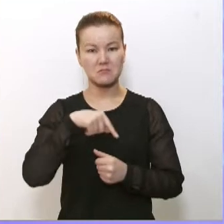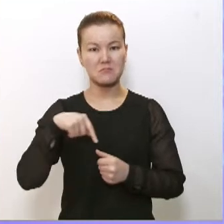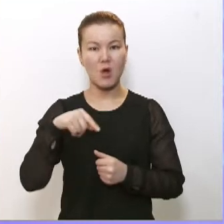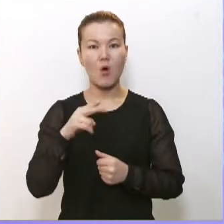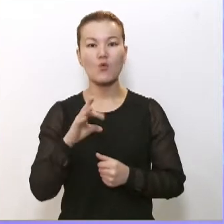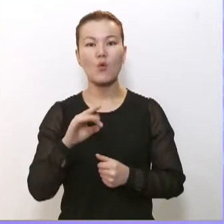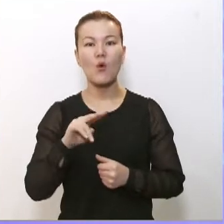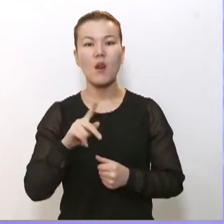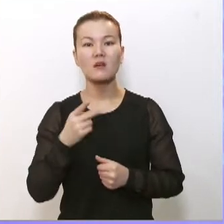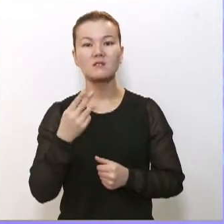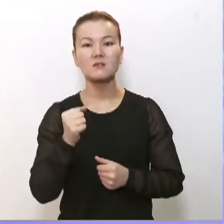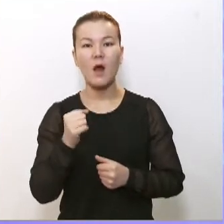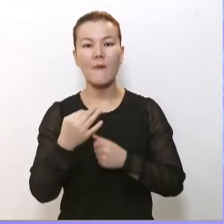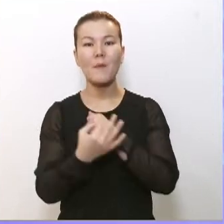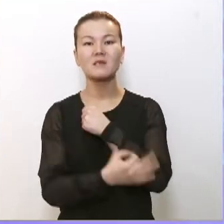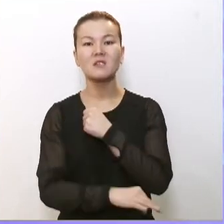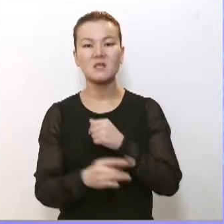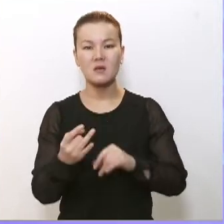последний раз